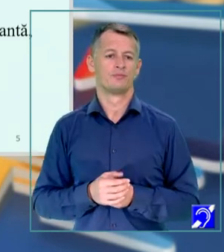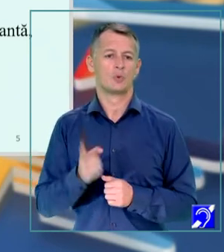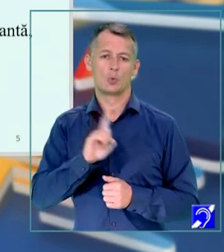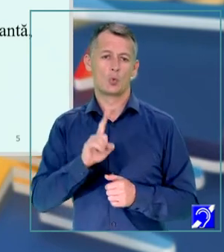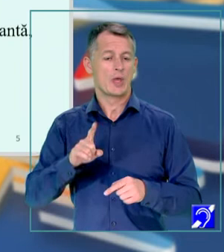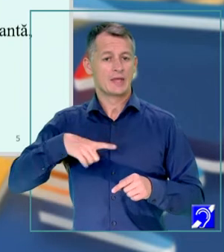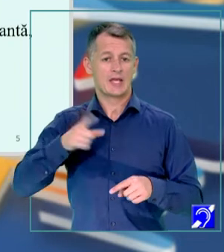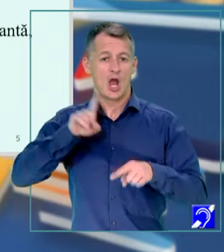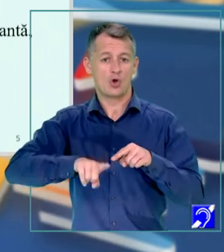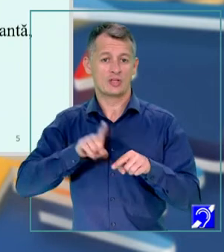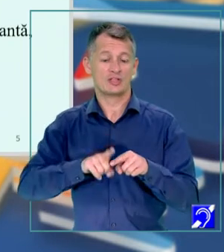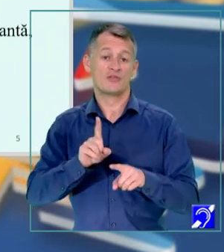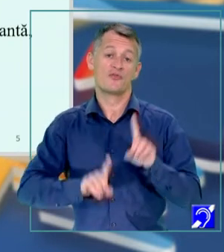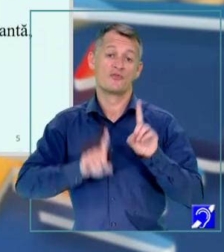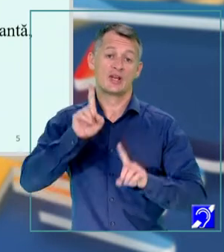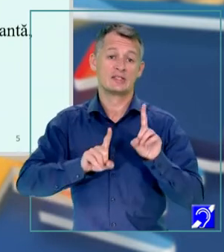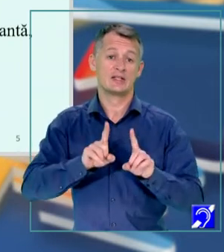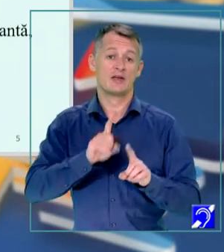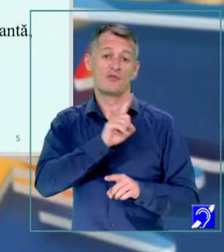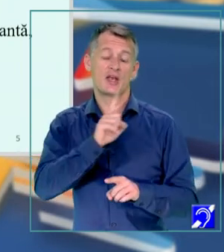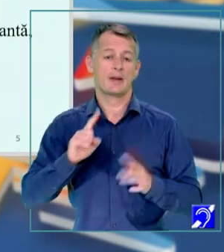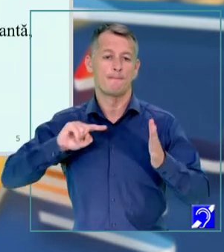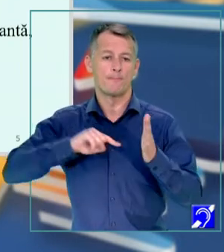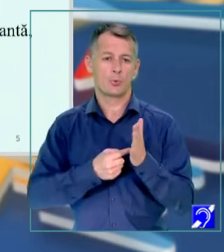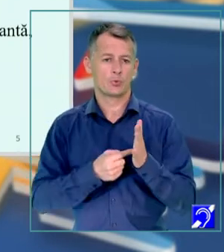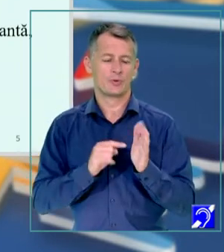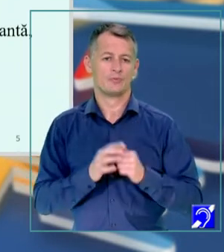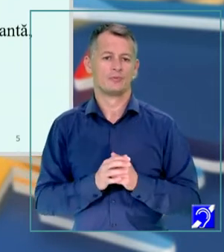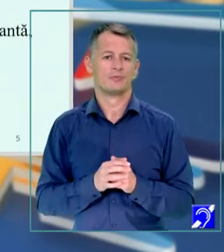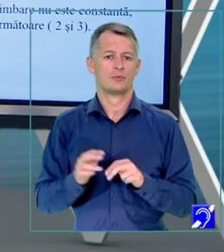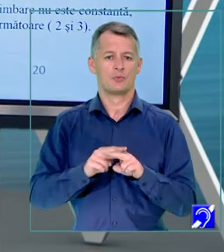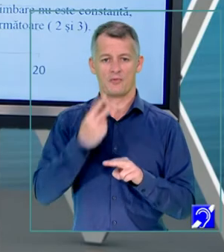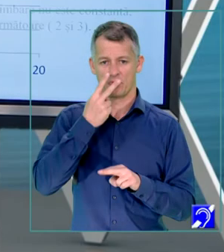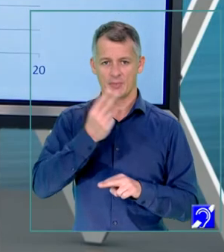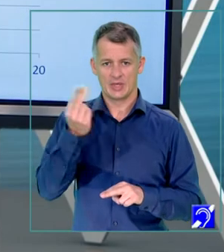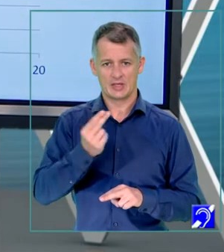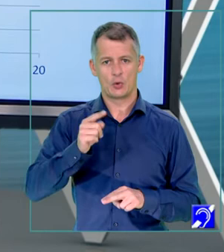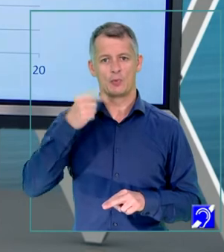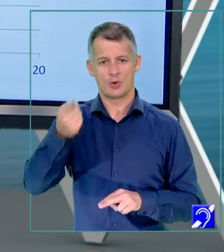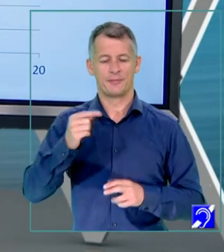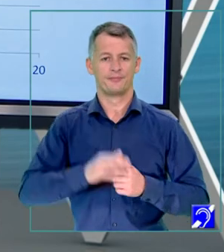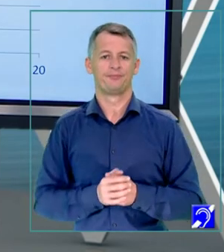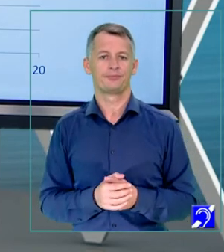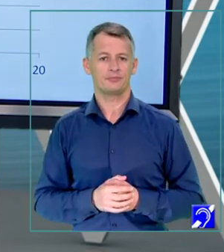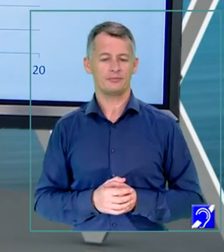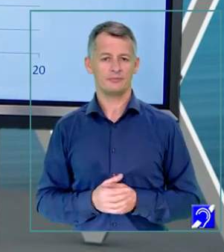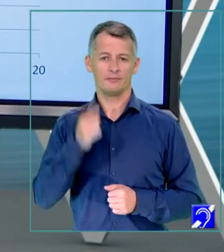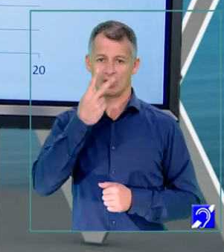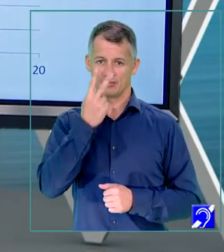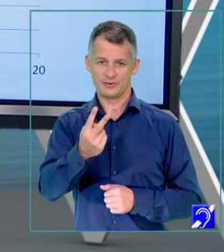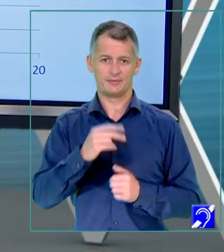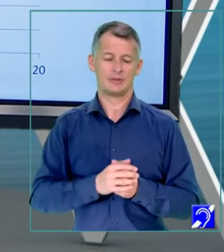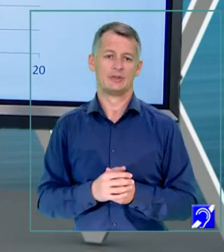constantă și variază de la punct la punct situație extremă în figurile următoare are aici apare situația